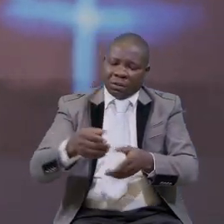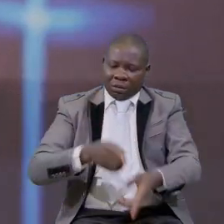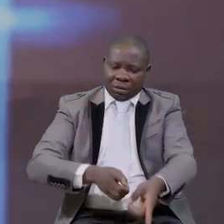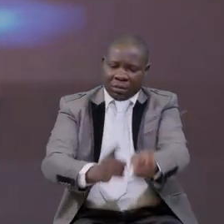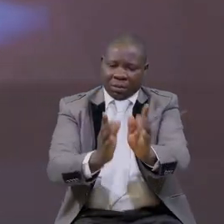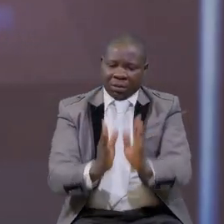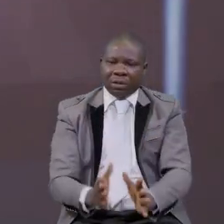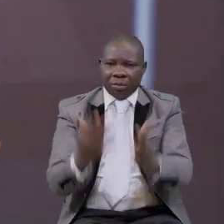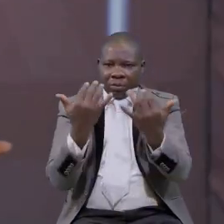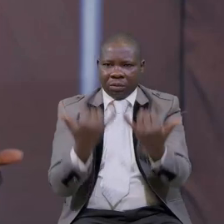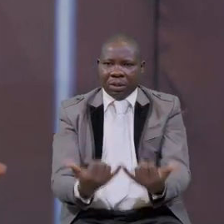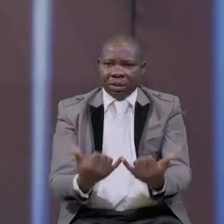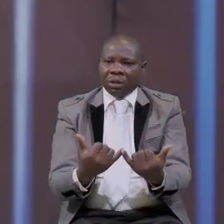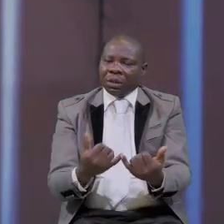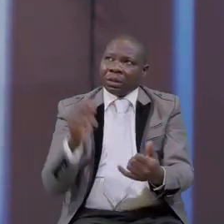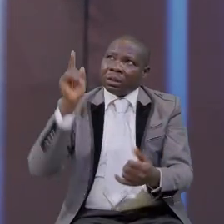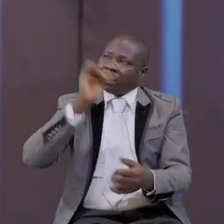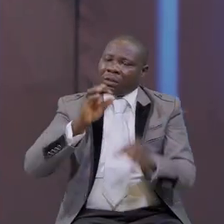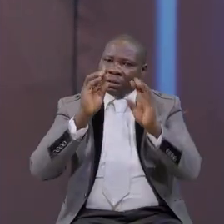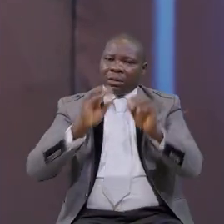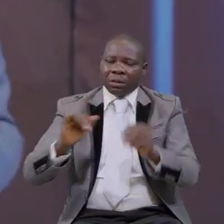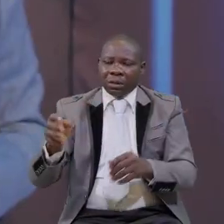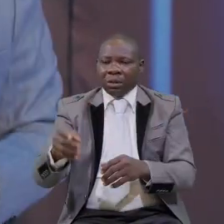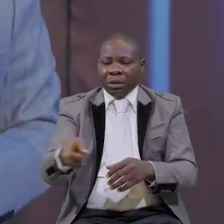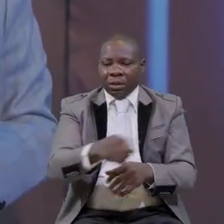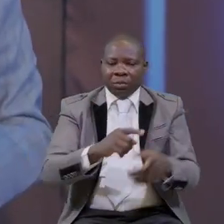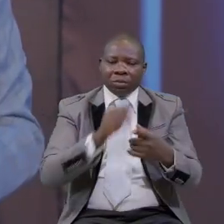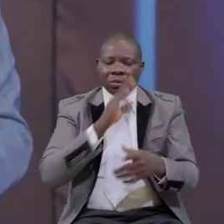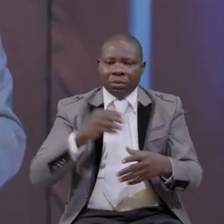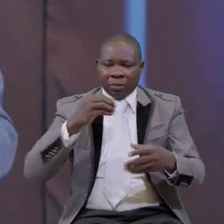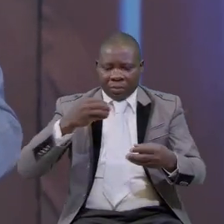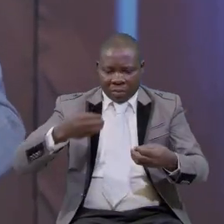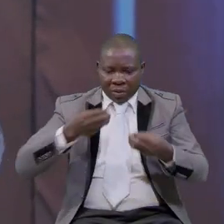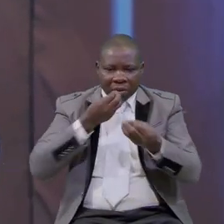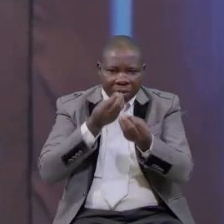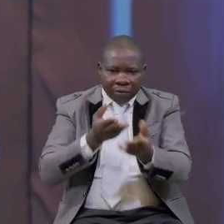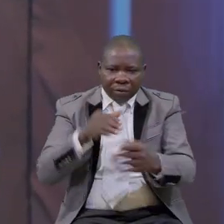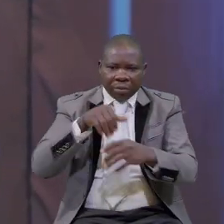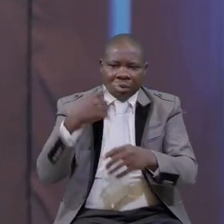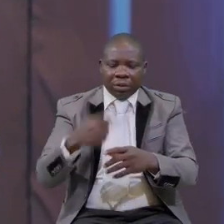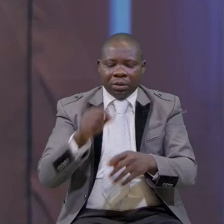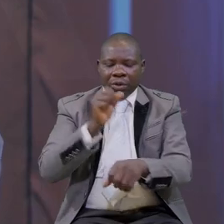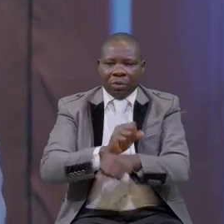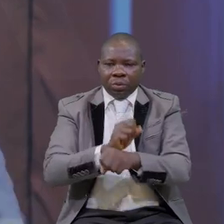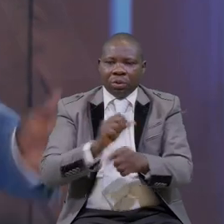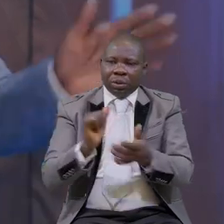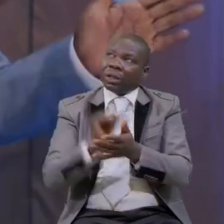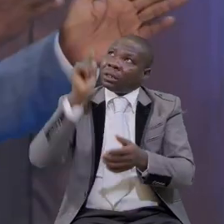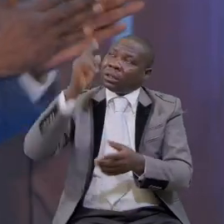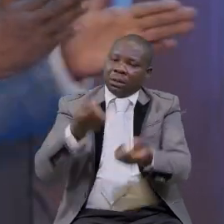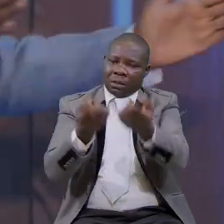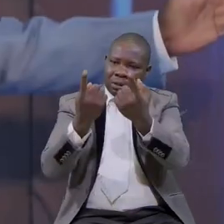les amenait pour qu'ils soient impliqués dans l'œuvre qu'il est venu